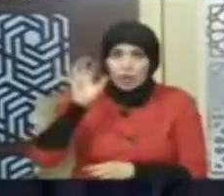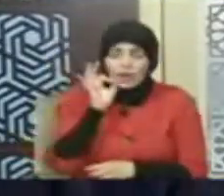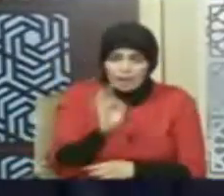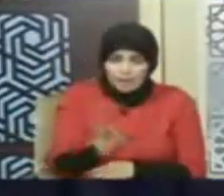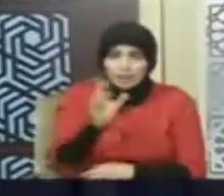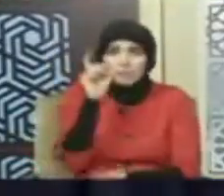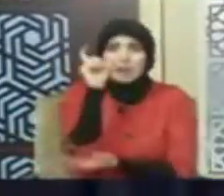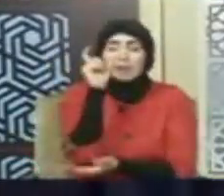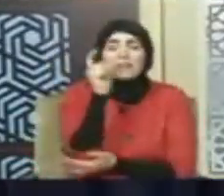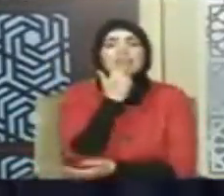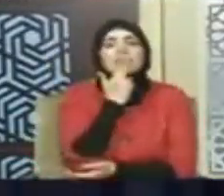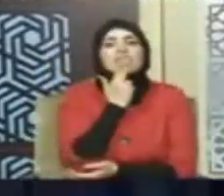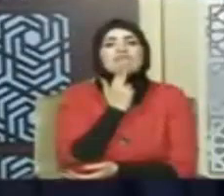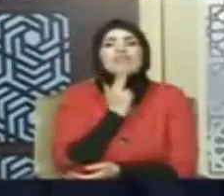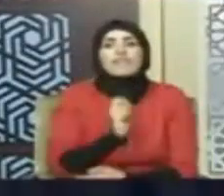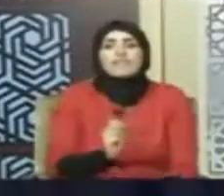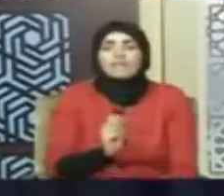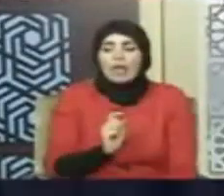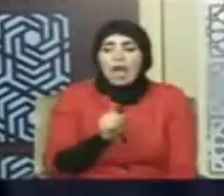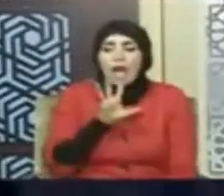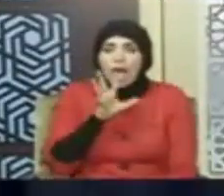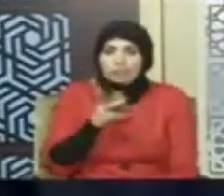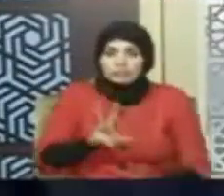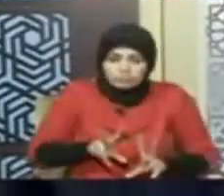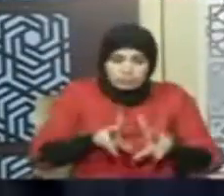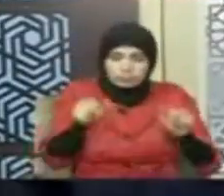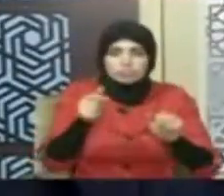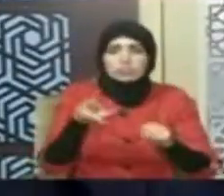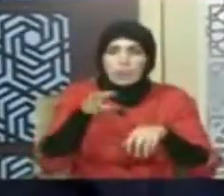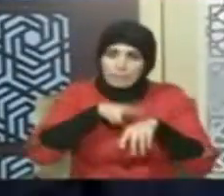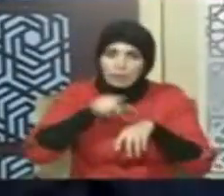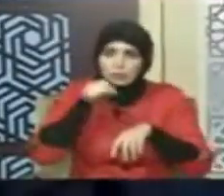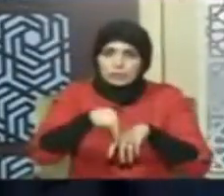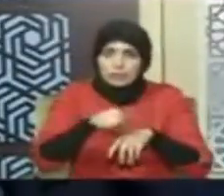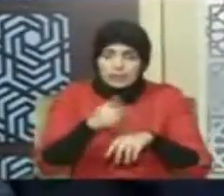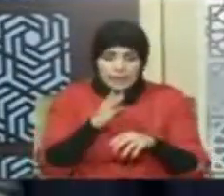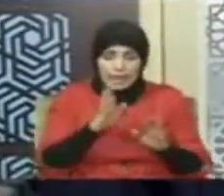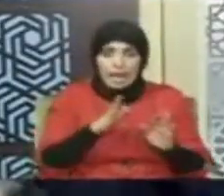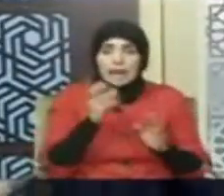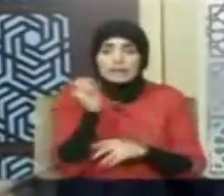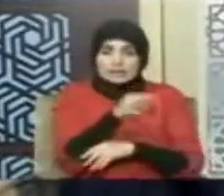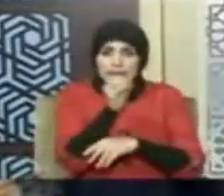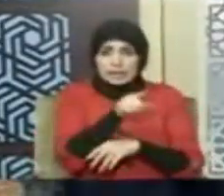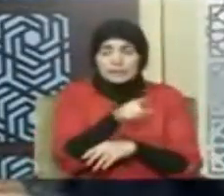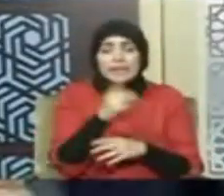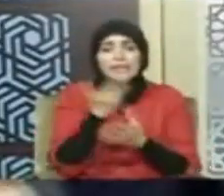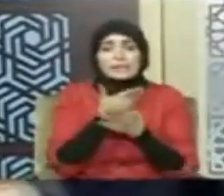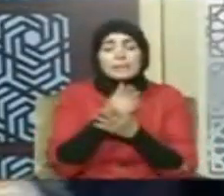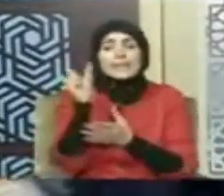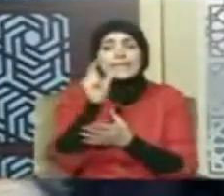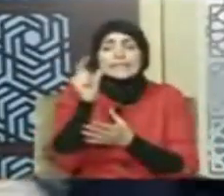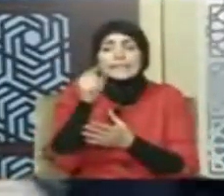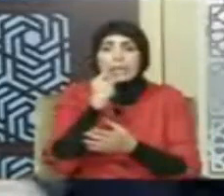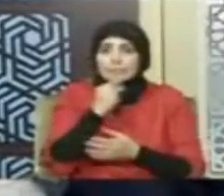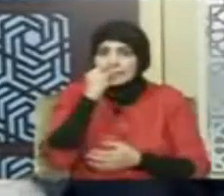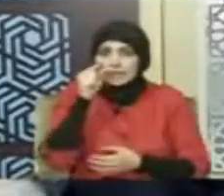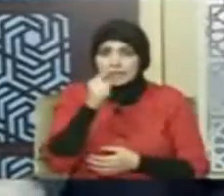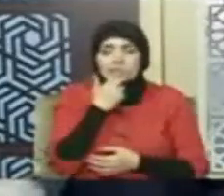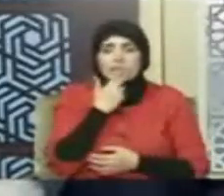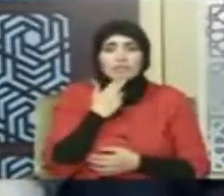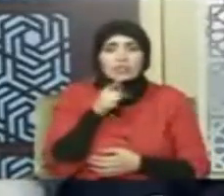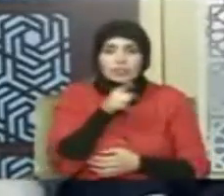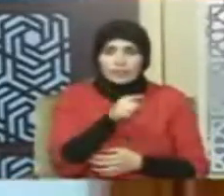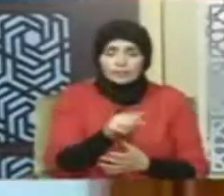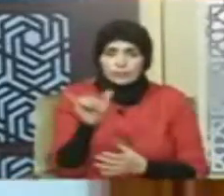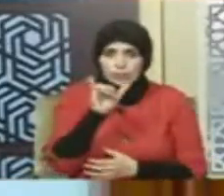المسجد أنظف مما كان أو أكثر نظافة، والإسلام دين النظافة، وأن تعنى بنظافة المكان.